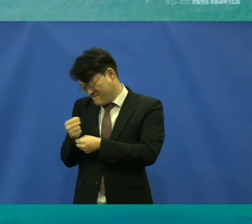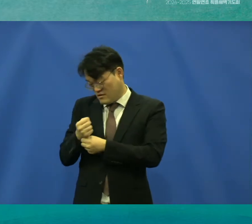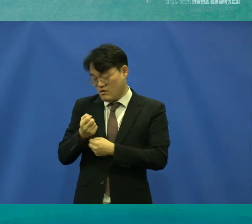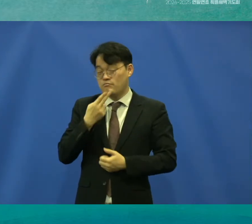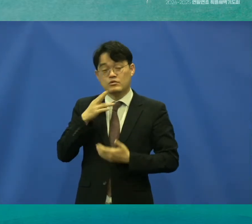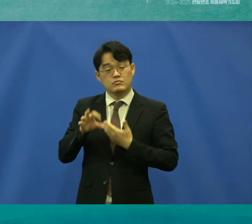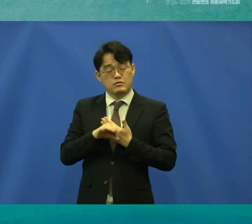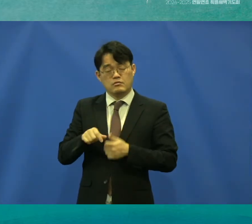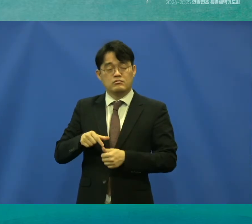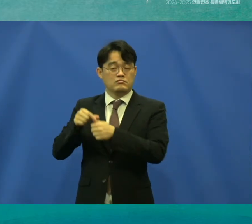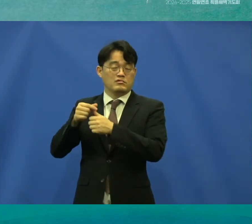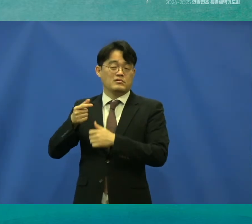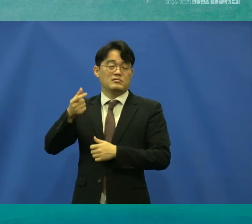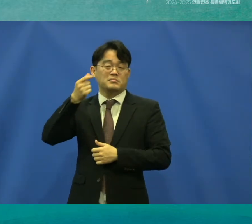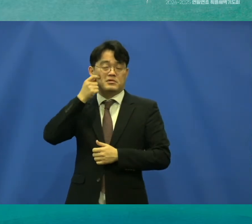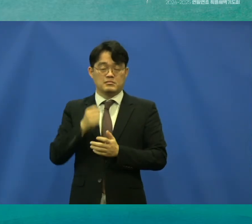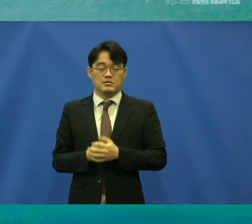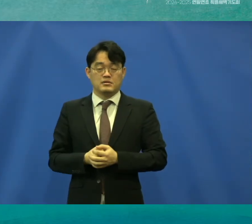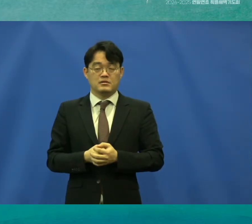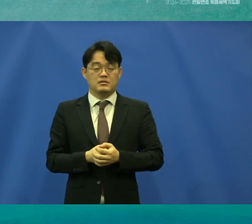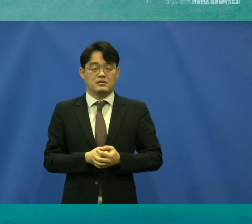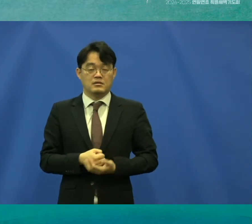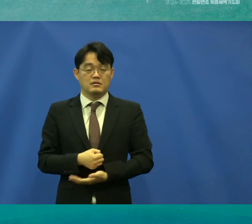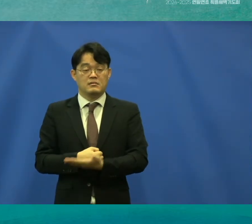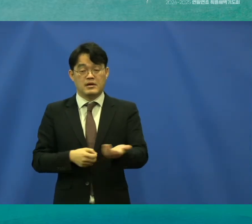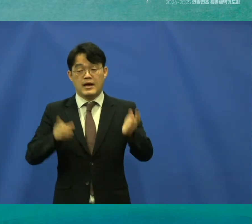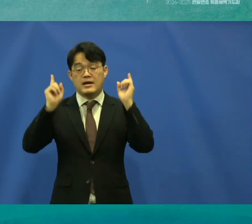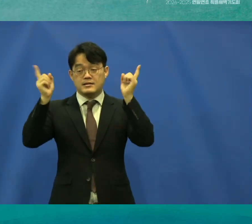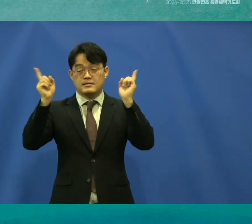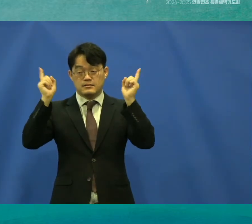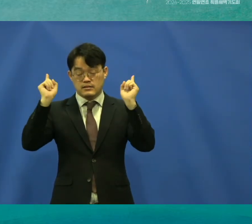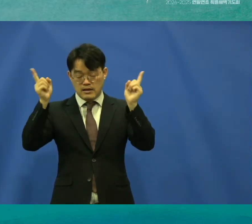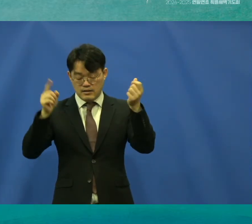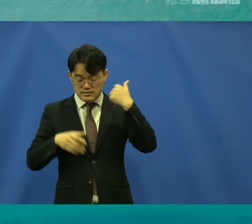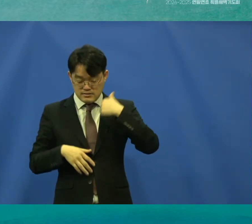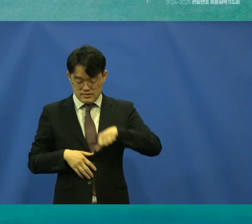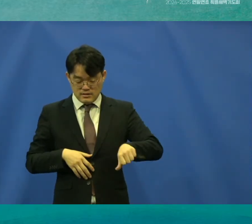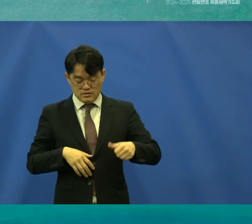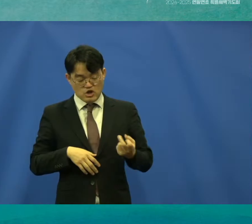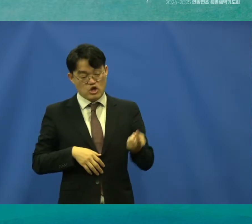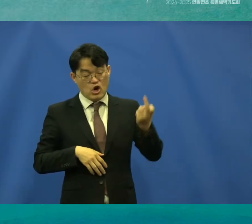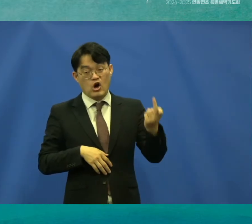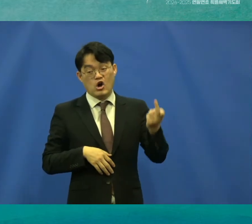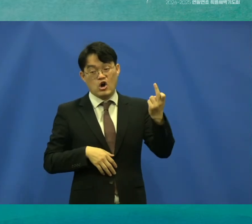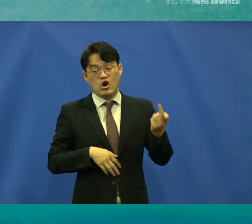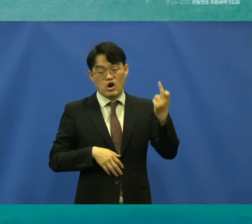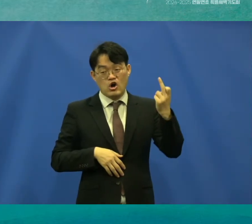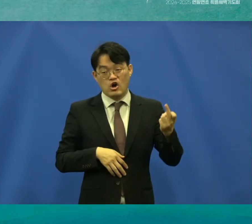탕자의 비유에서 큰아들의 딜레마는 무엇입니까? 자기 의 때문에 아버지의 품으로 돌아올 수가 없어.